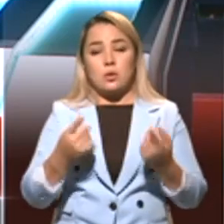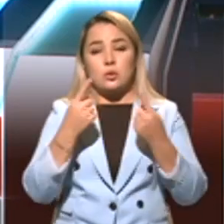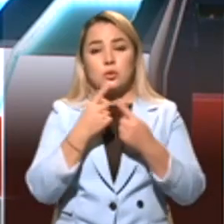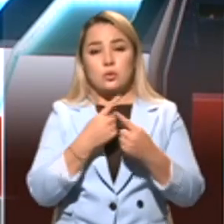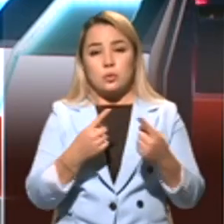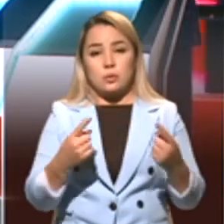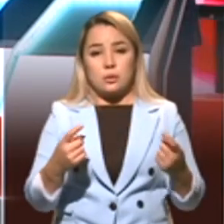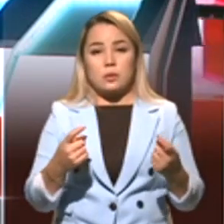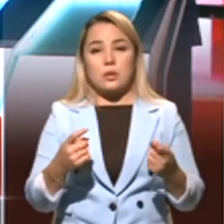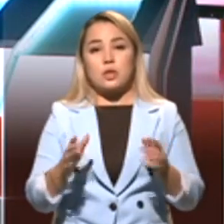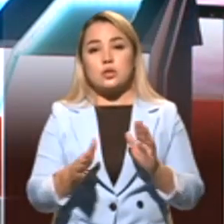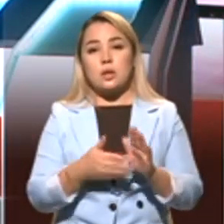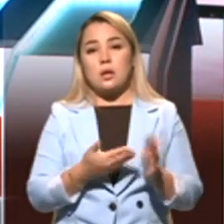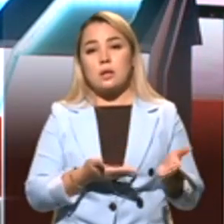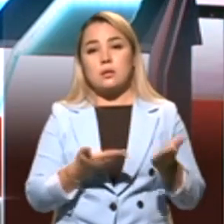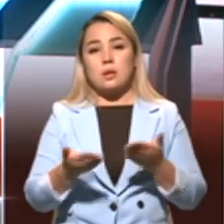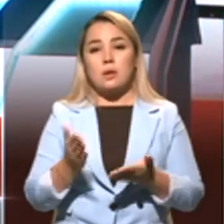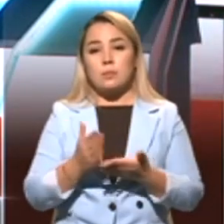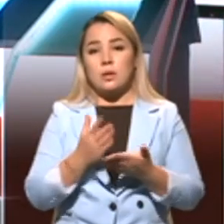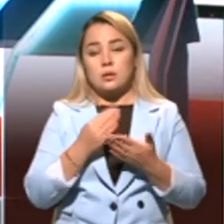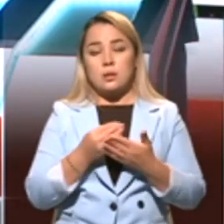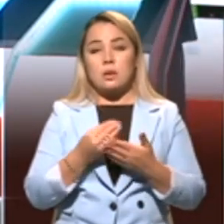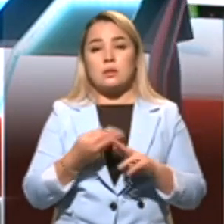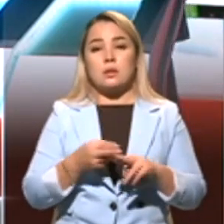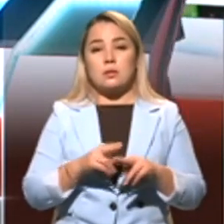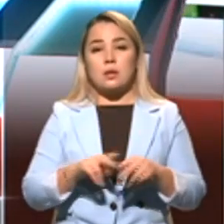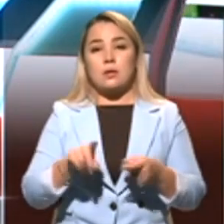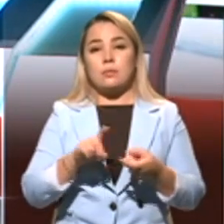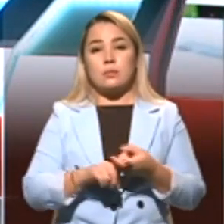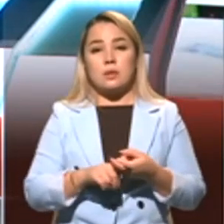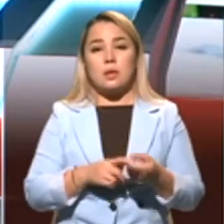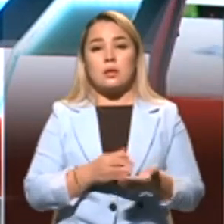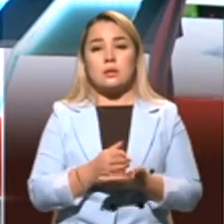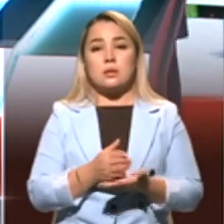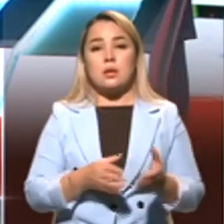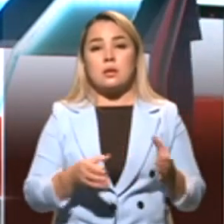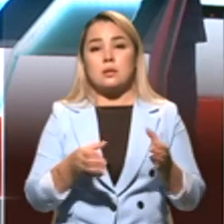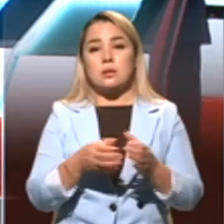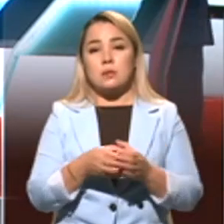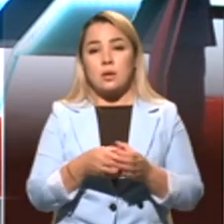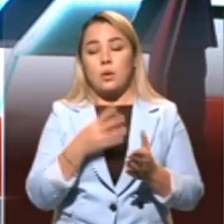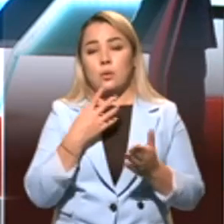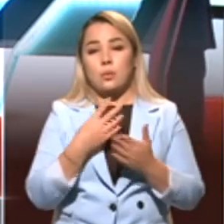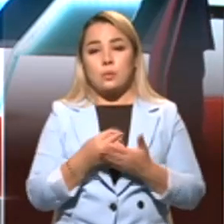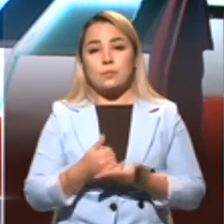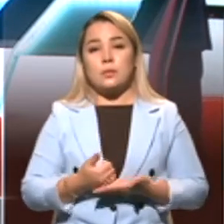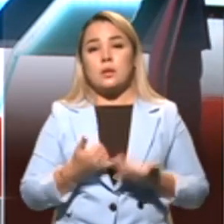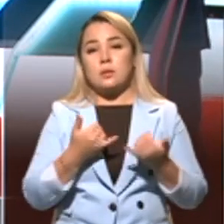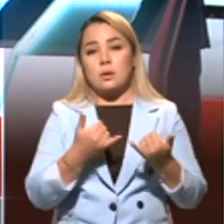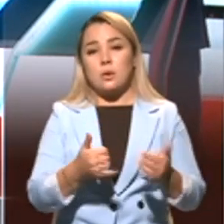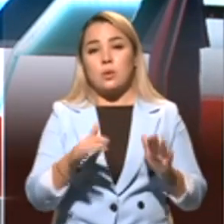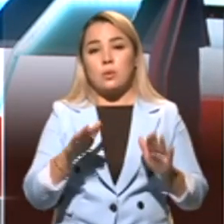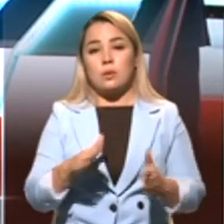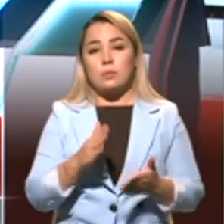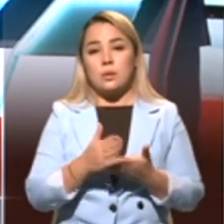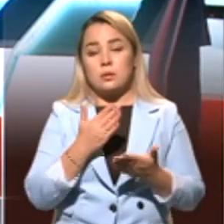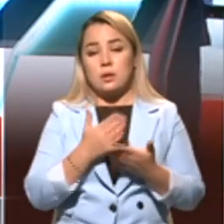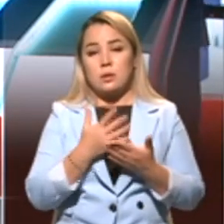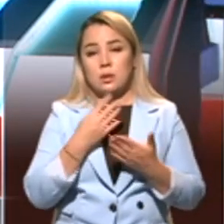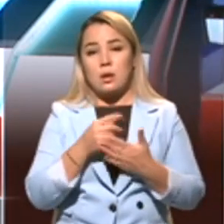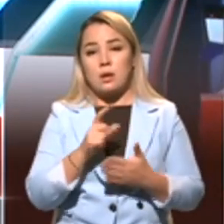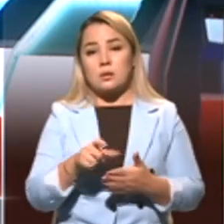үндеулер шақыратын бір салмақты, енді оның бәрі саяси өзі мәртебесімен орны бар адамдар ғой. Олар